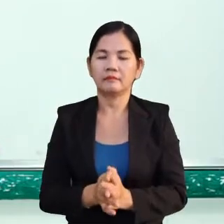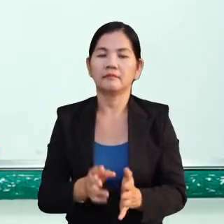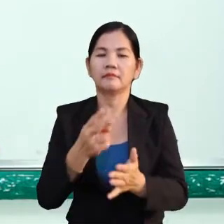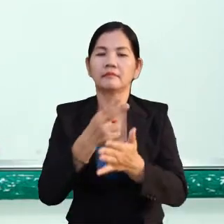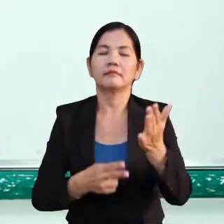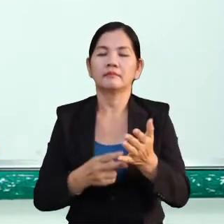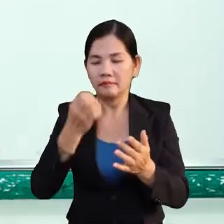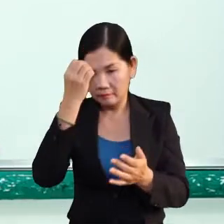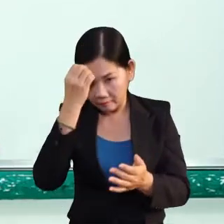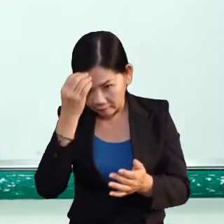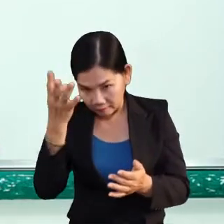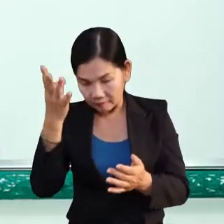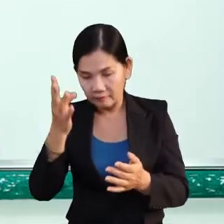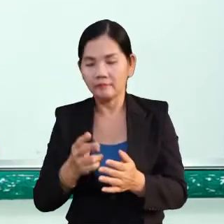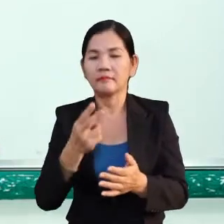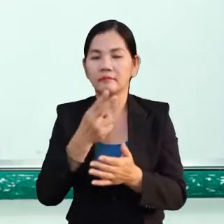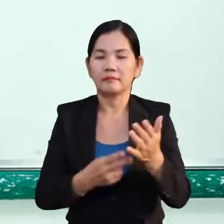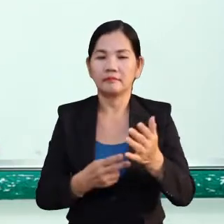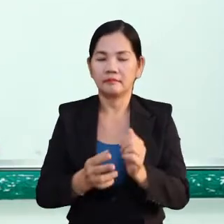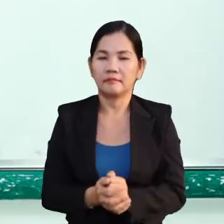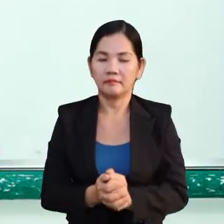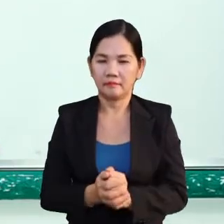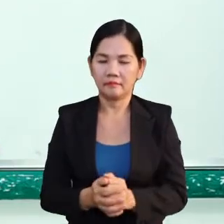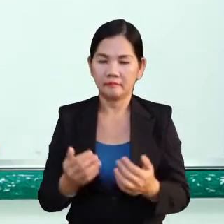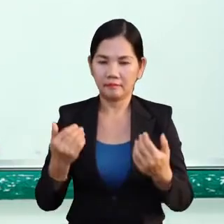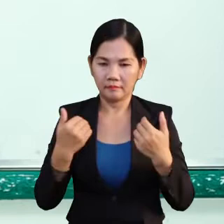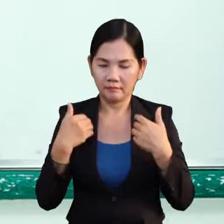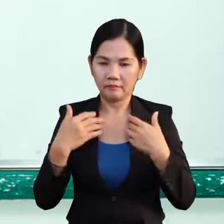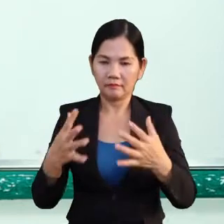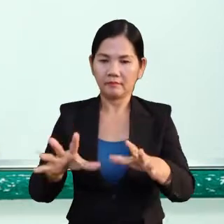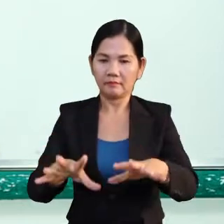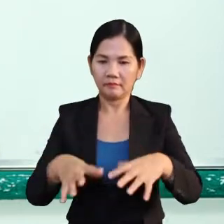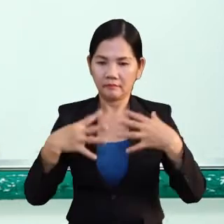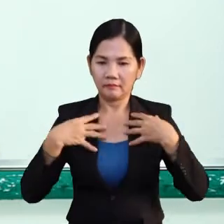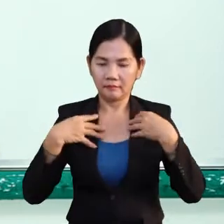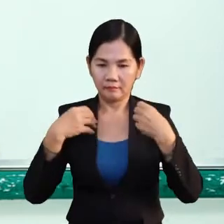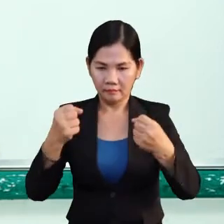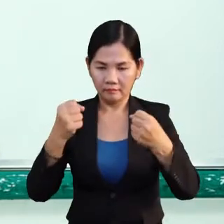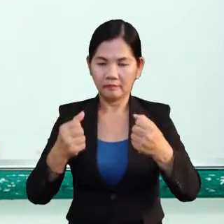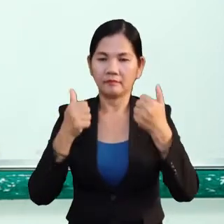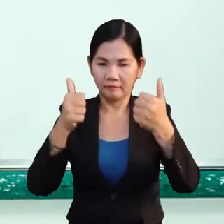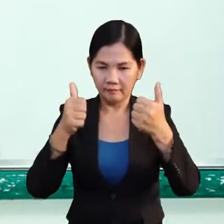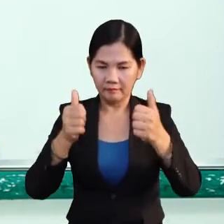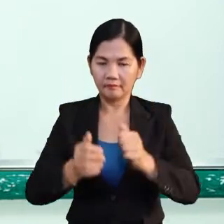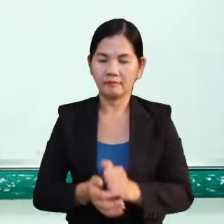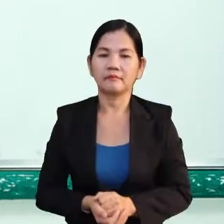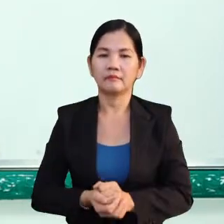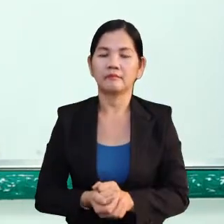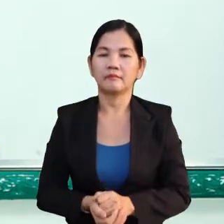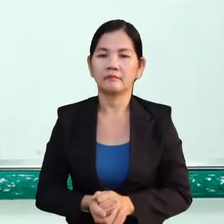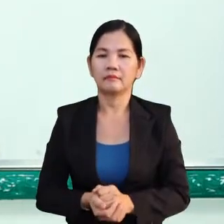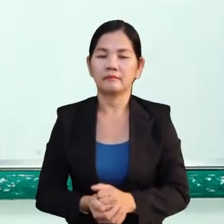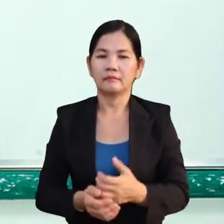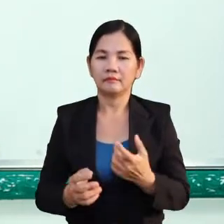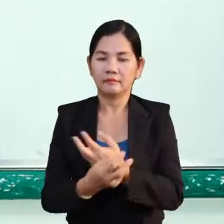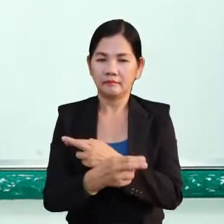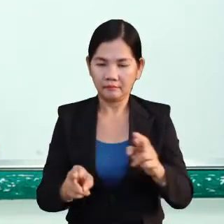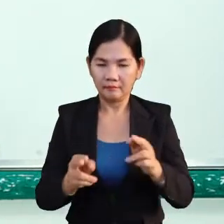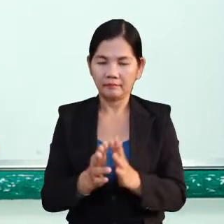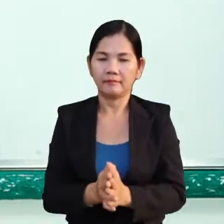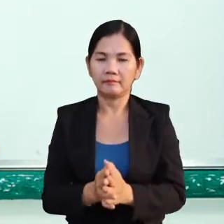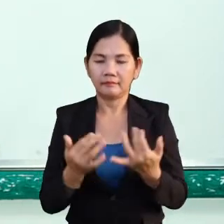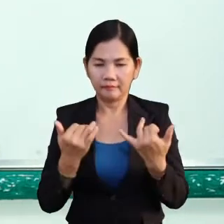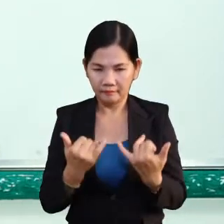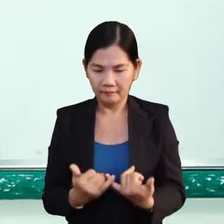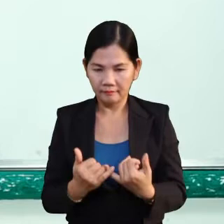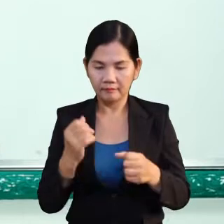អ្វីដែរកូនចាហាត់ប្រាណដើម្បីទទួលបាននៅសុខភាពសុខភាពល្អចាឥឡូវកូនកូនត្រៀមមើលអ្នកគ្រូទាំ